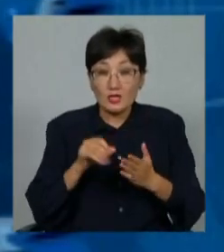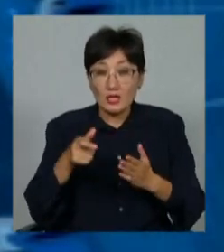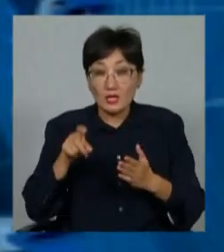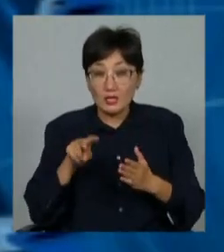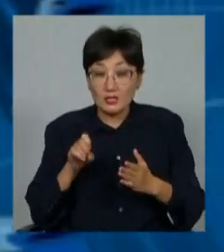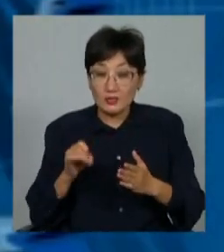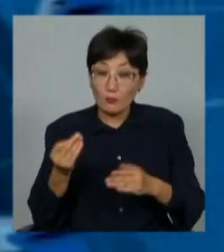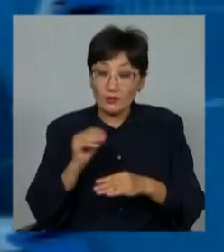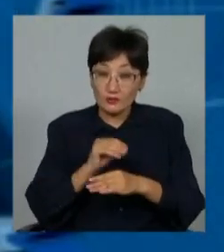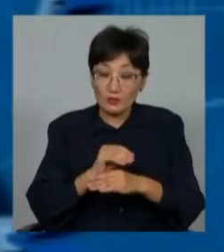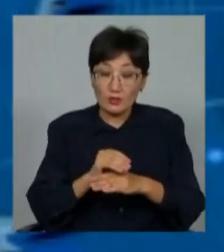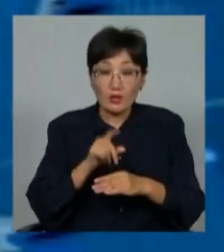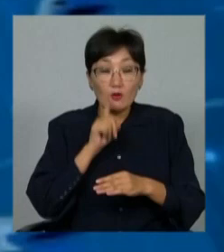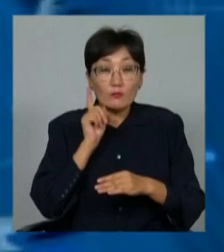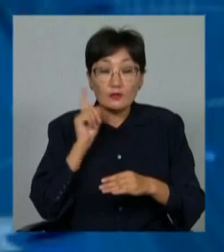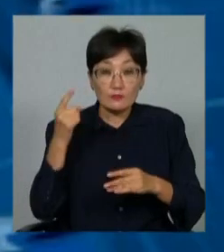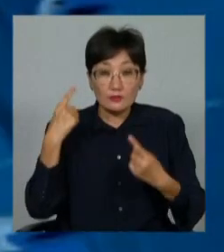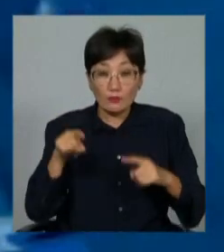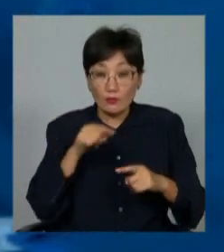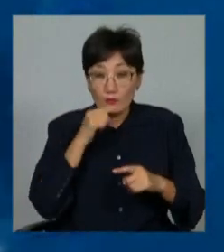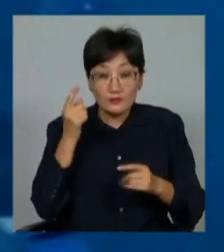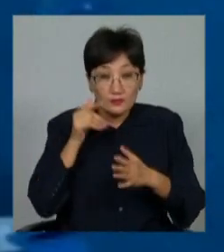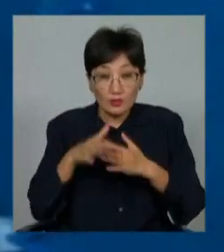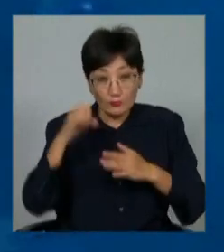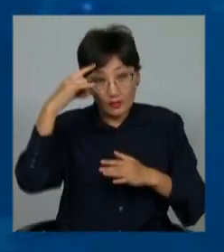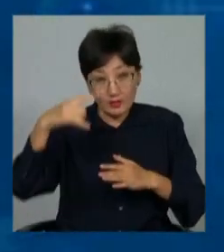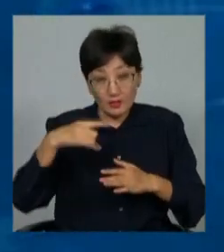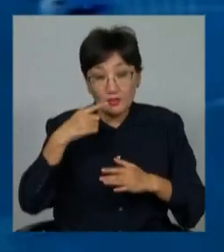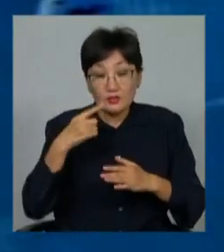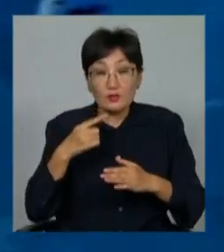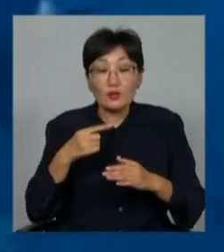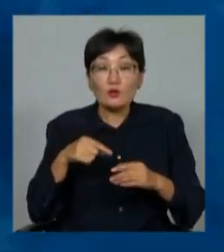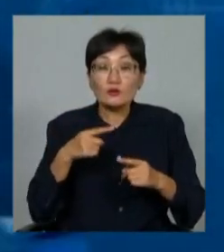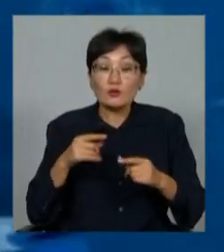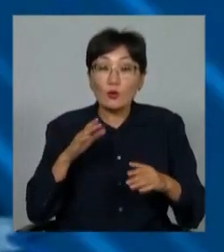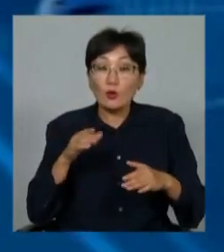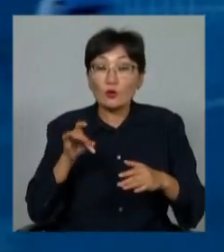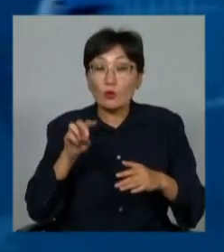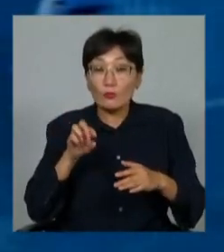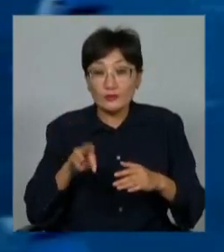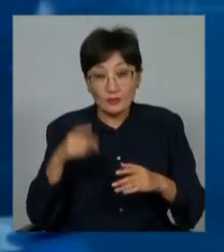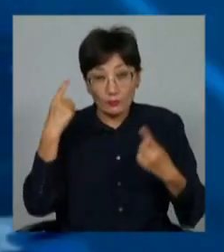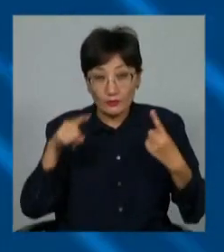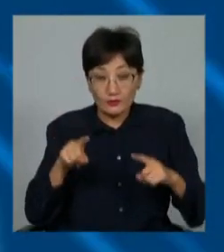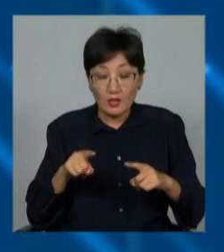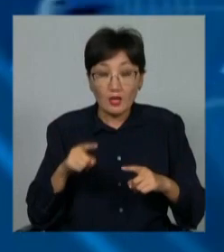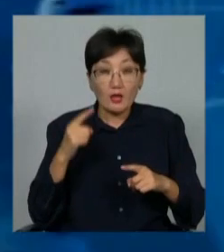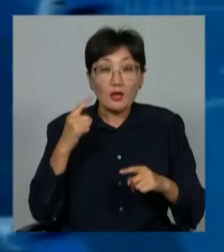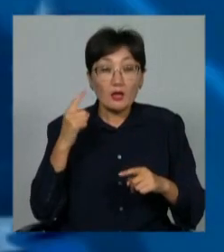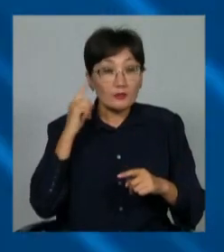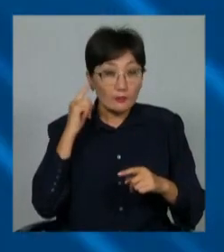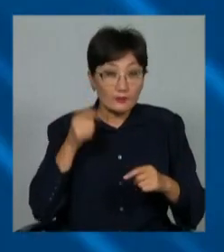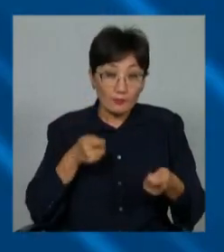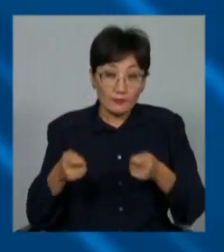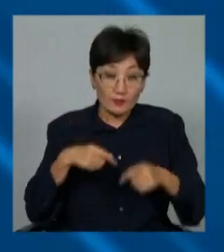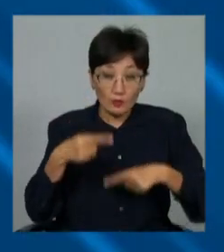та толықтырар. Жас өнертапқыш орысша түсініп, қазақ тілінде сөйлейтін роботты құрастырыпты. Ақылды машина тыбыспен басқару арқылы жұмыс